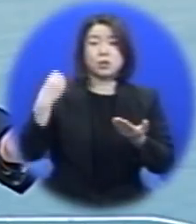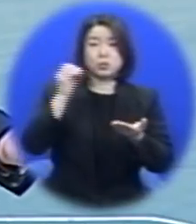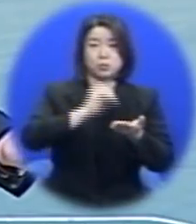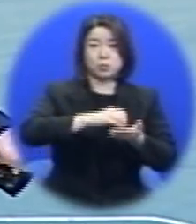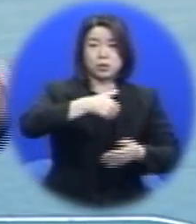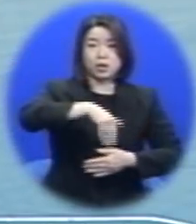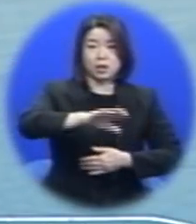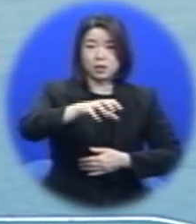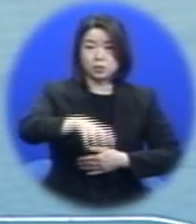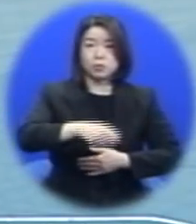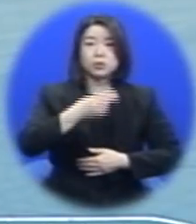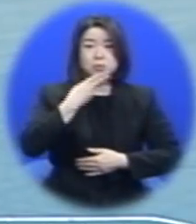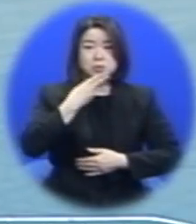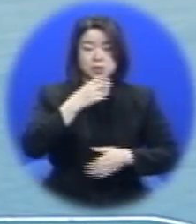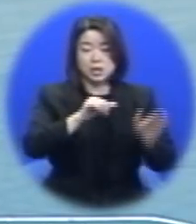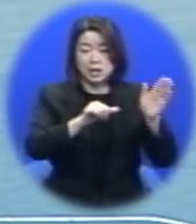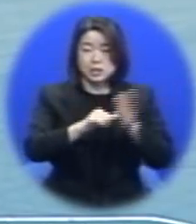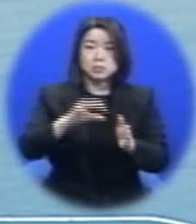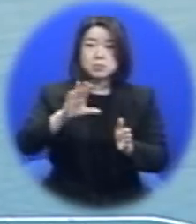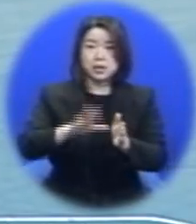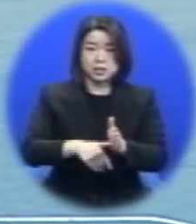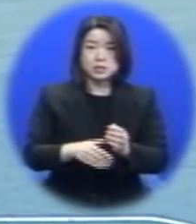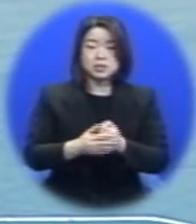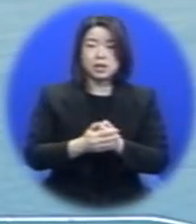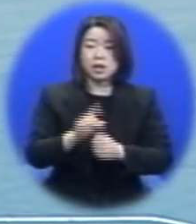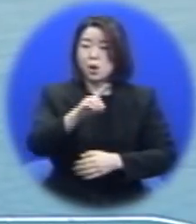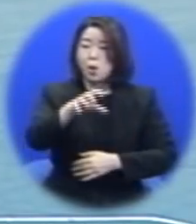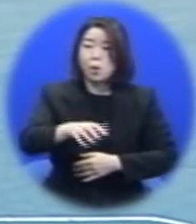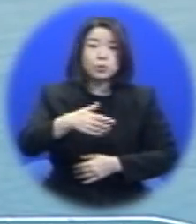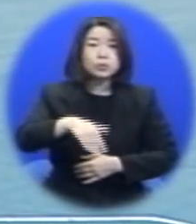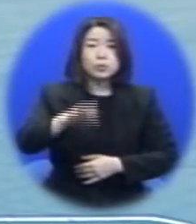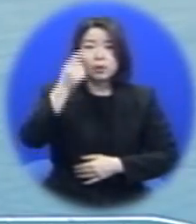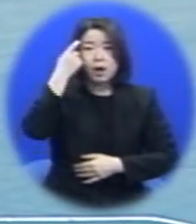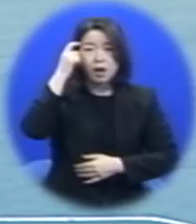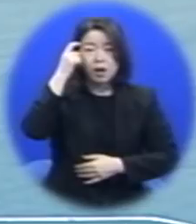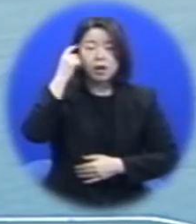없었어요. 실패했을 때. 어디로 가지요?